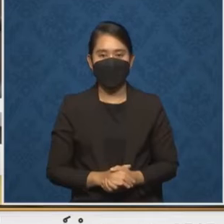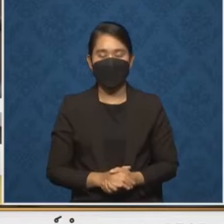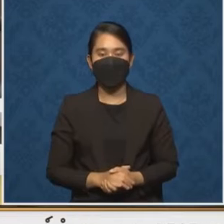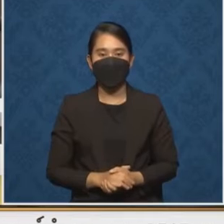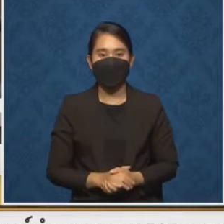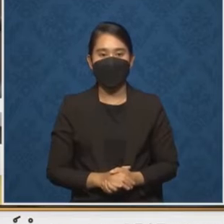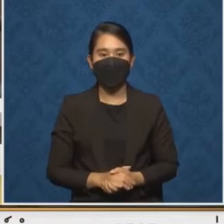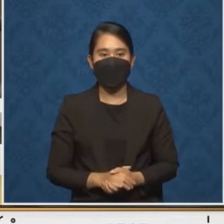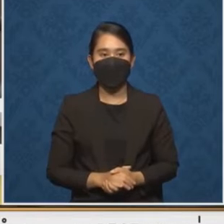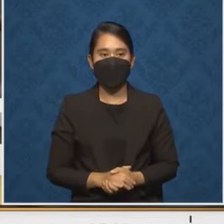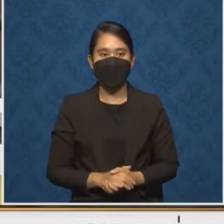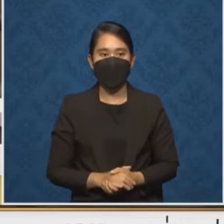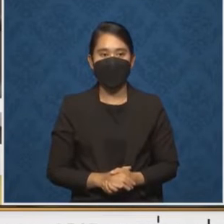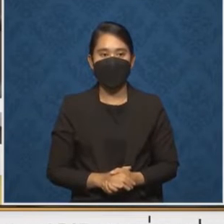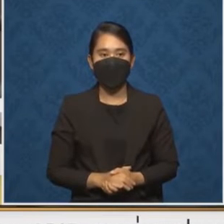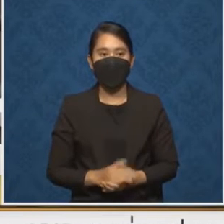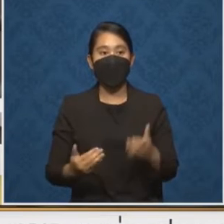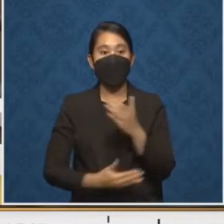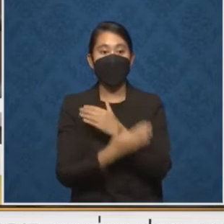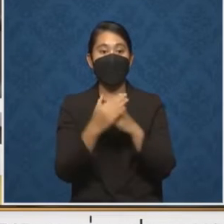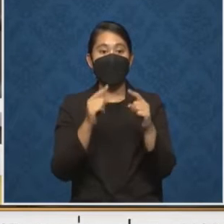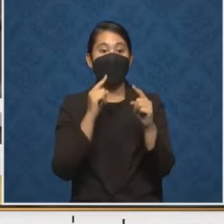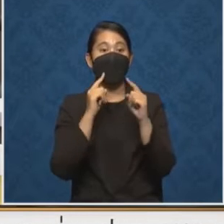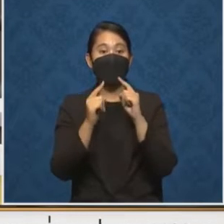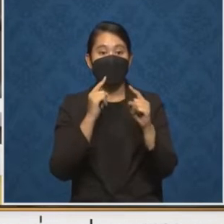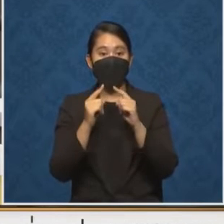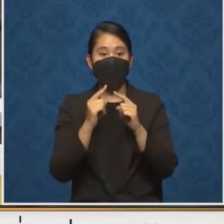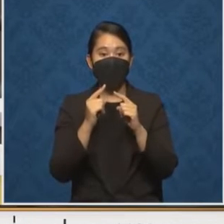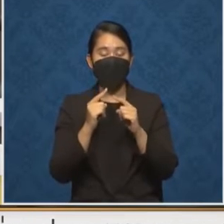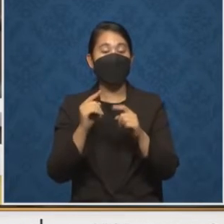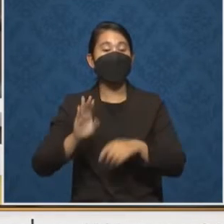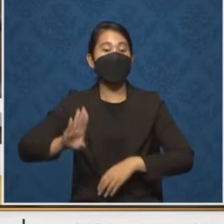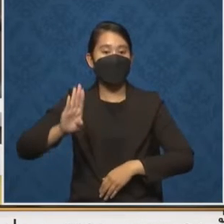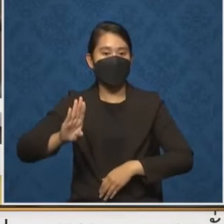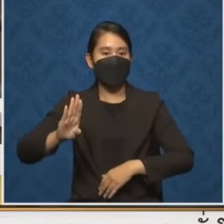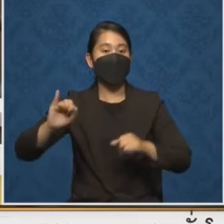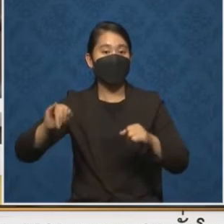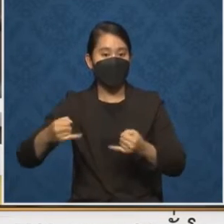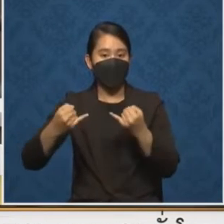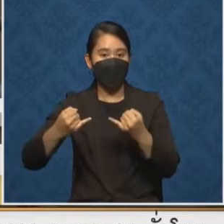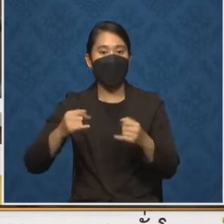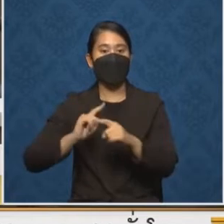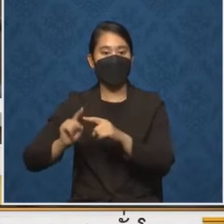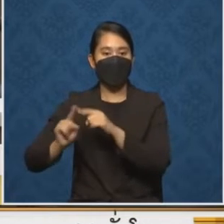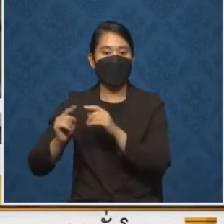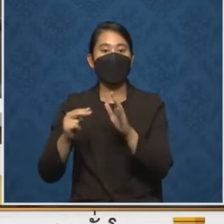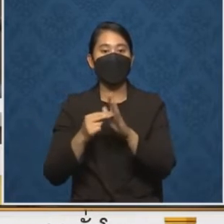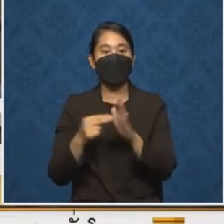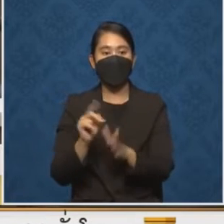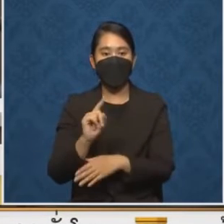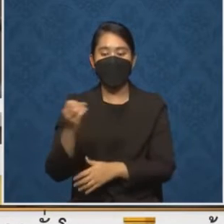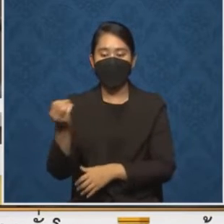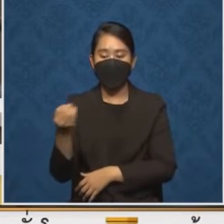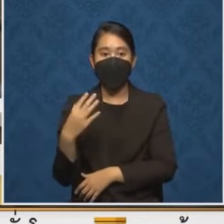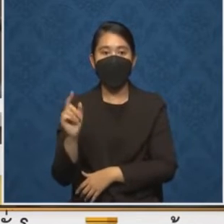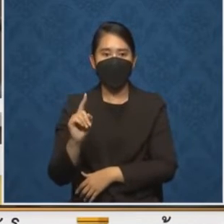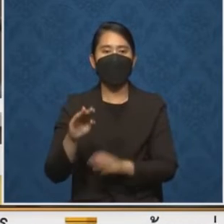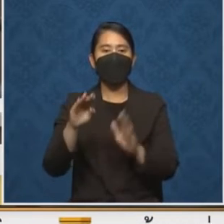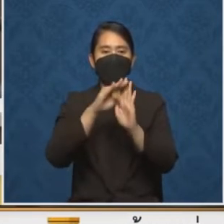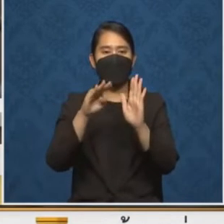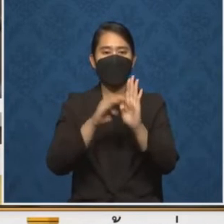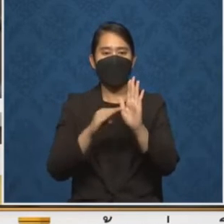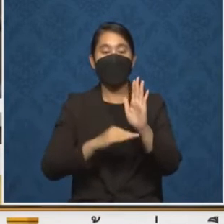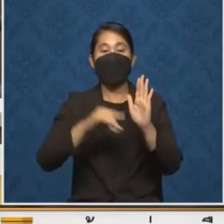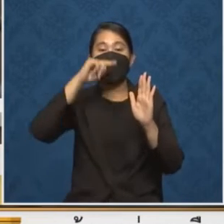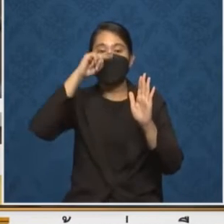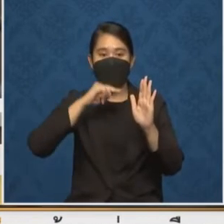ถ้ท่านประทานมีโอกาสไปคยกับบริสัทที่เอาอคู่สะญญามีหลกรณี preset believed fsd. feltใน